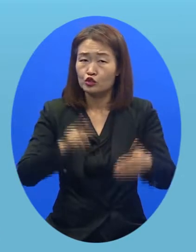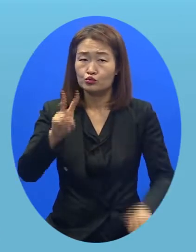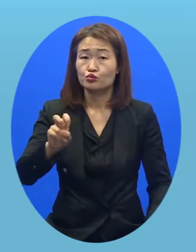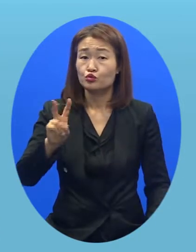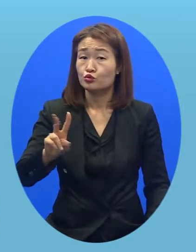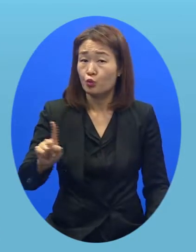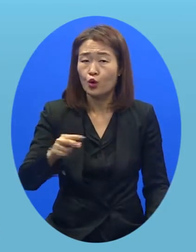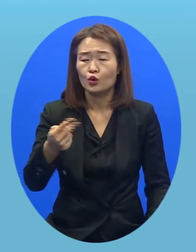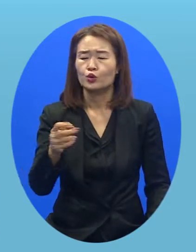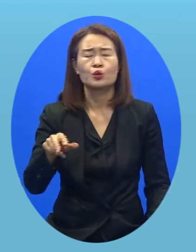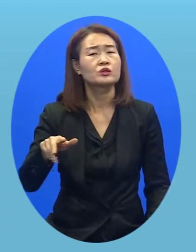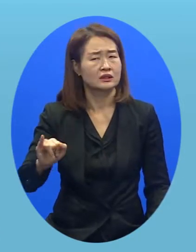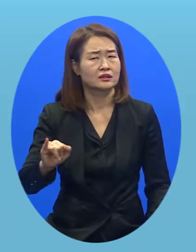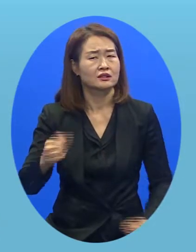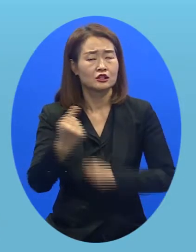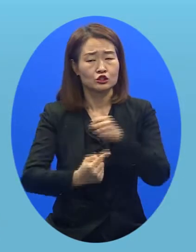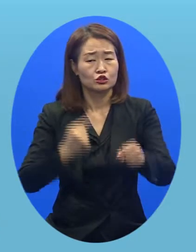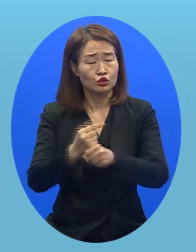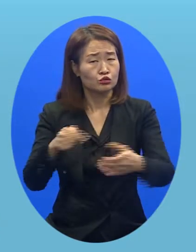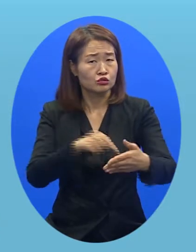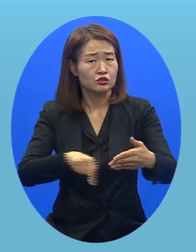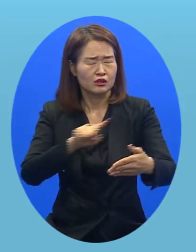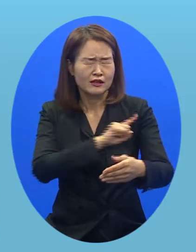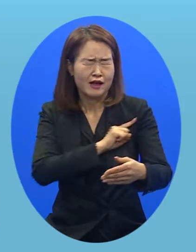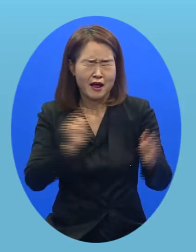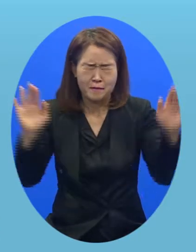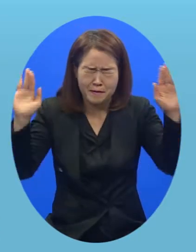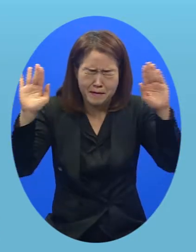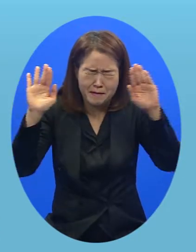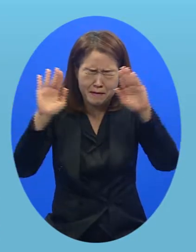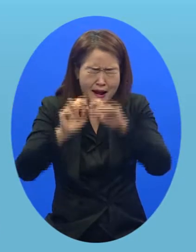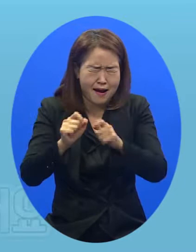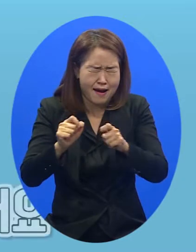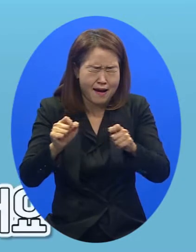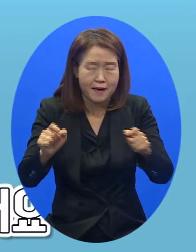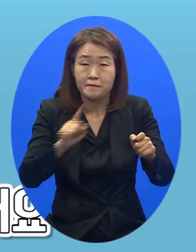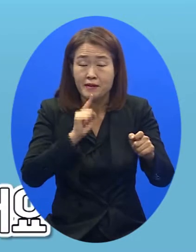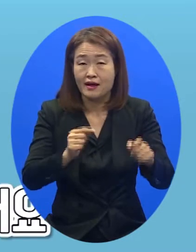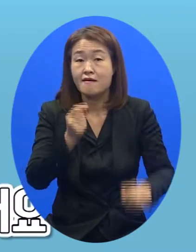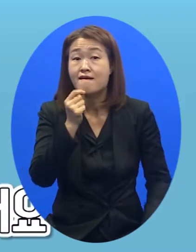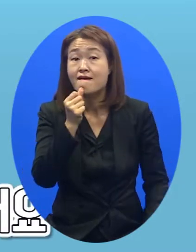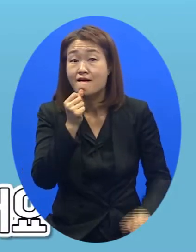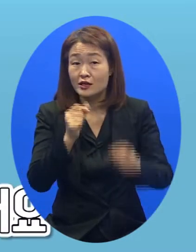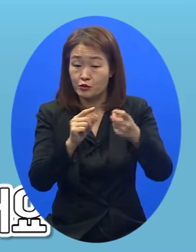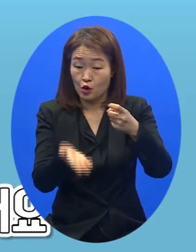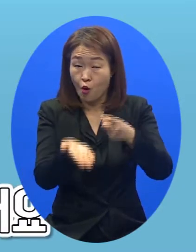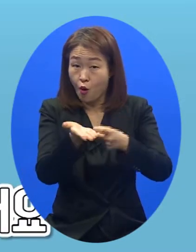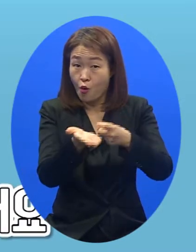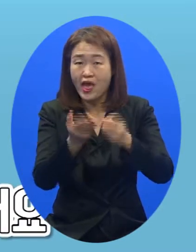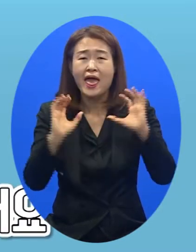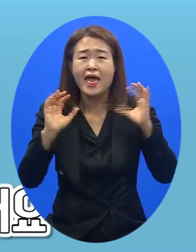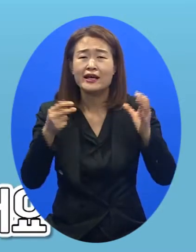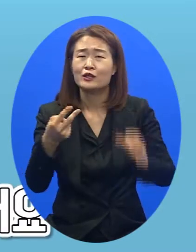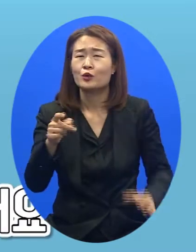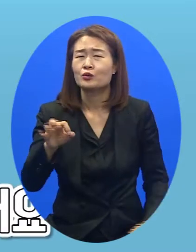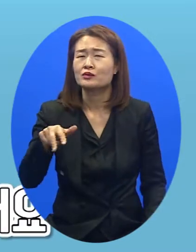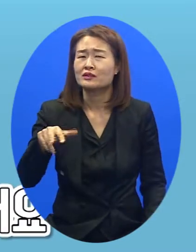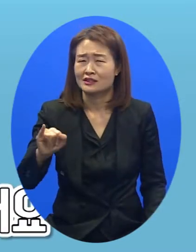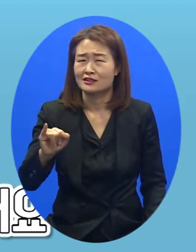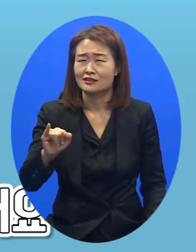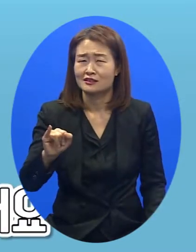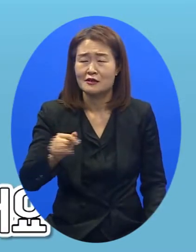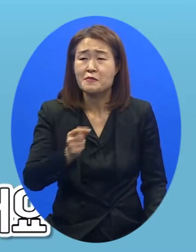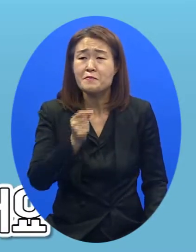절기 동지인데요. 1년 중에서 밤의 길이가 가장 긴 시기입니다. 동지가 음력 11월 초순일 경우 애동지라